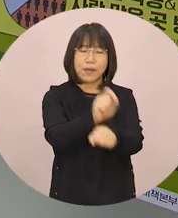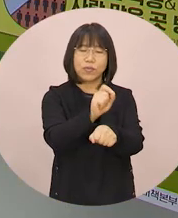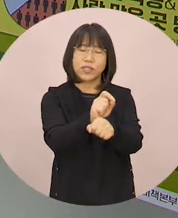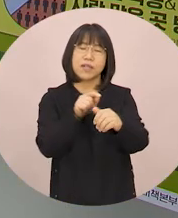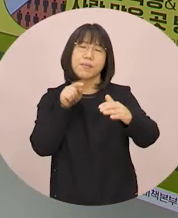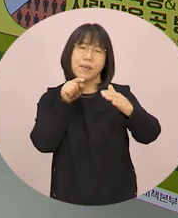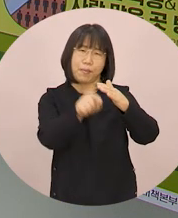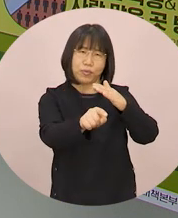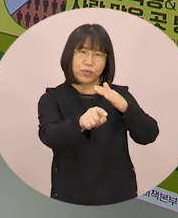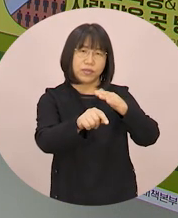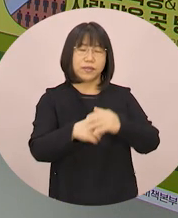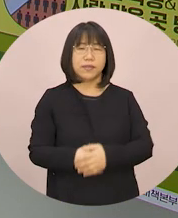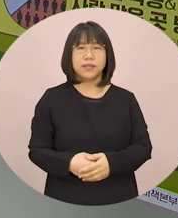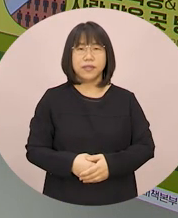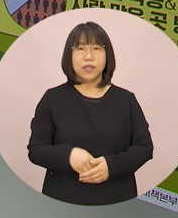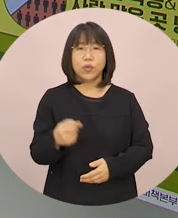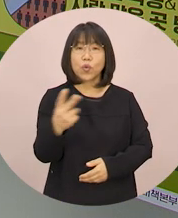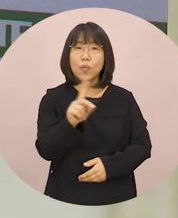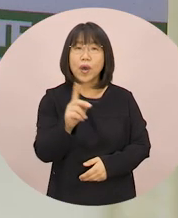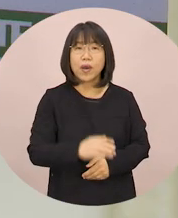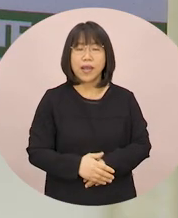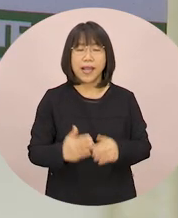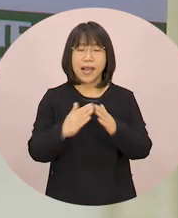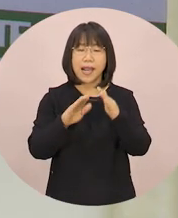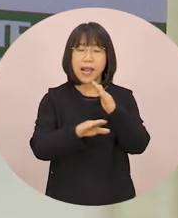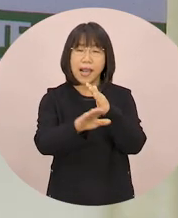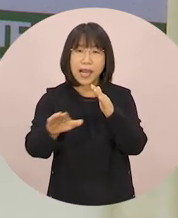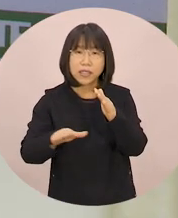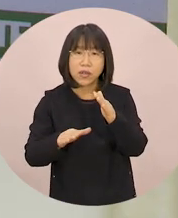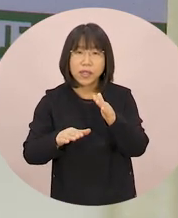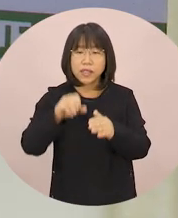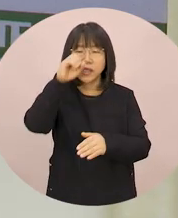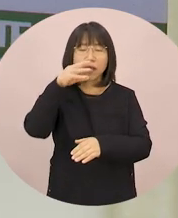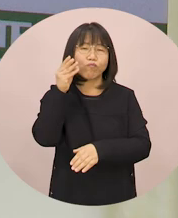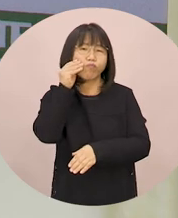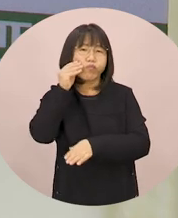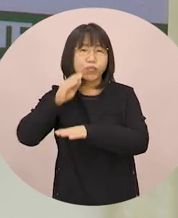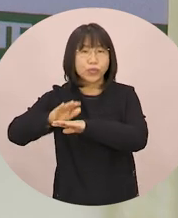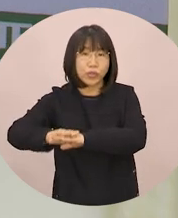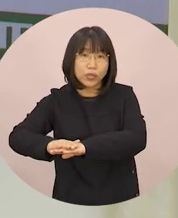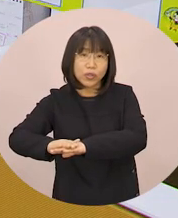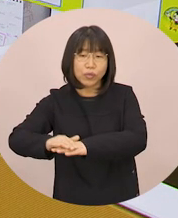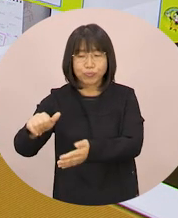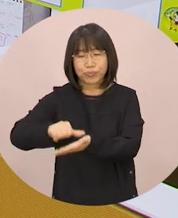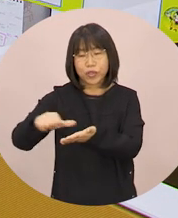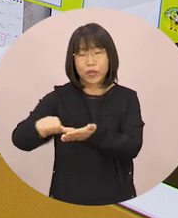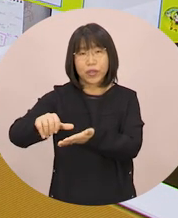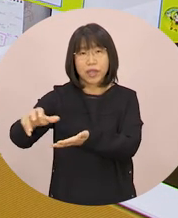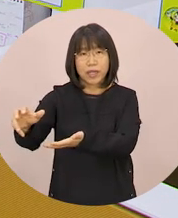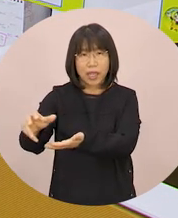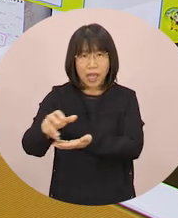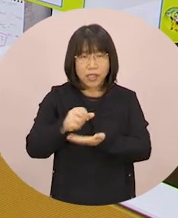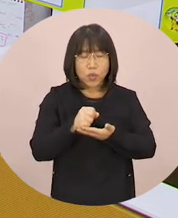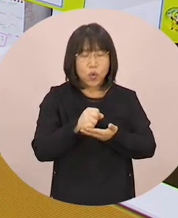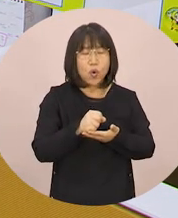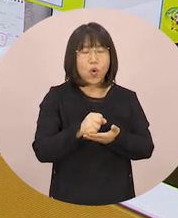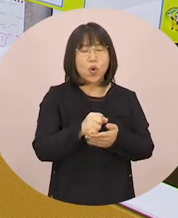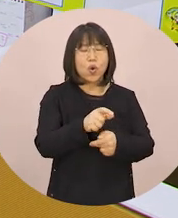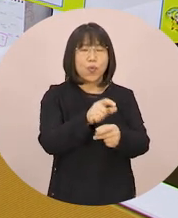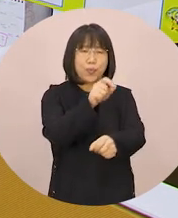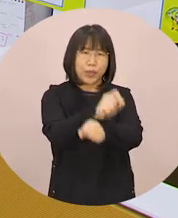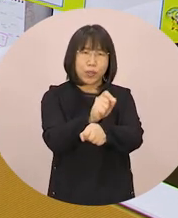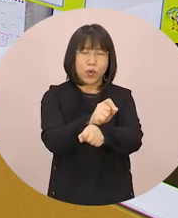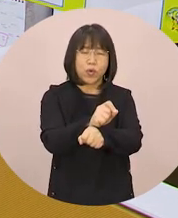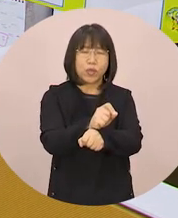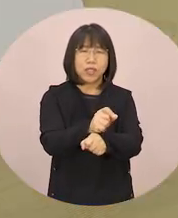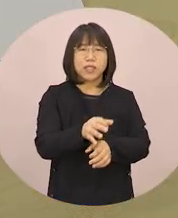방문하면 됩니다. 한편 구는 가정에서 사용하지 않는 재활보조기구를 장애인복지과와